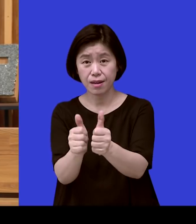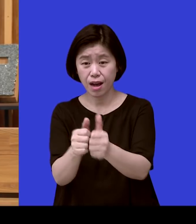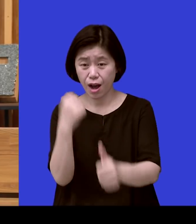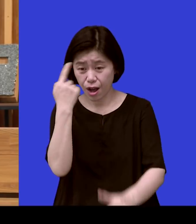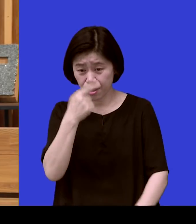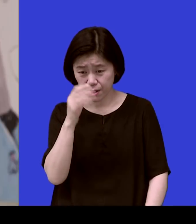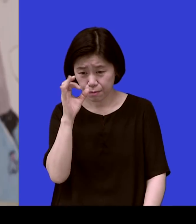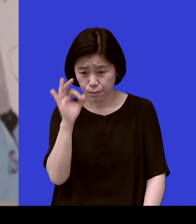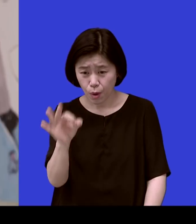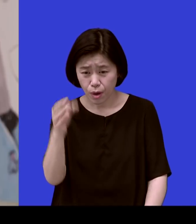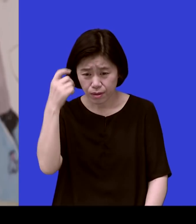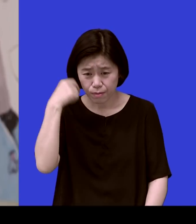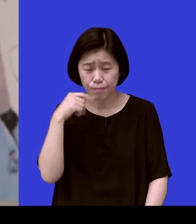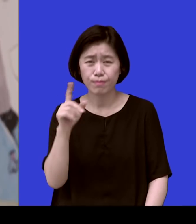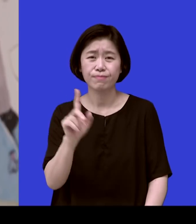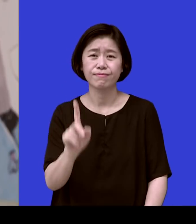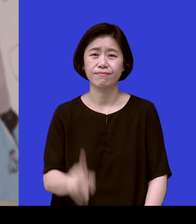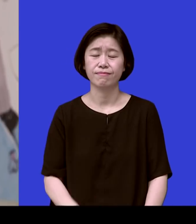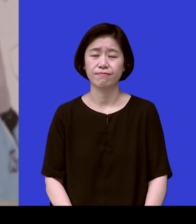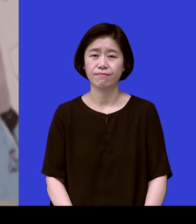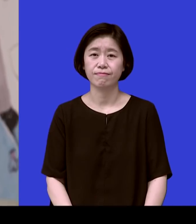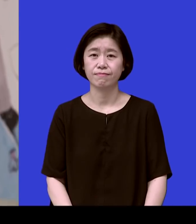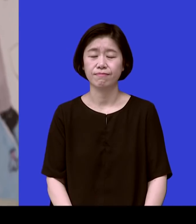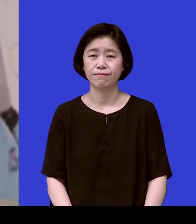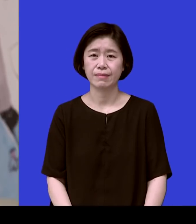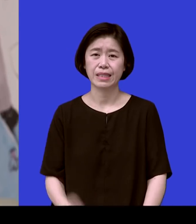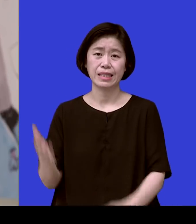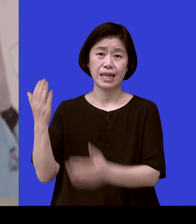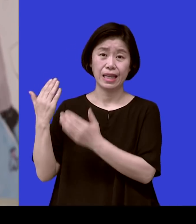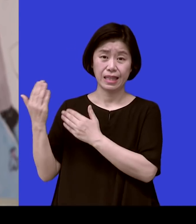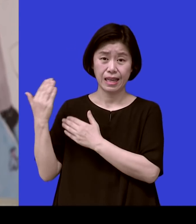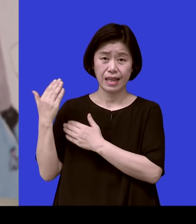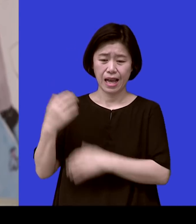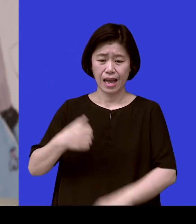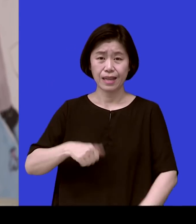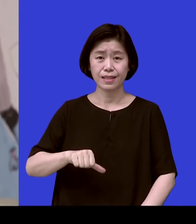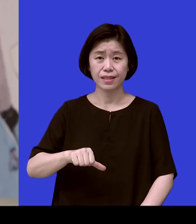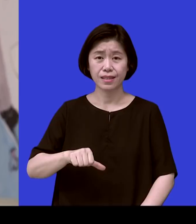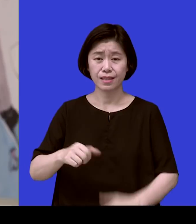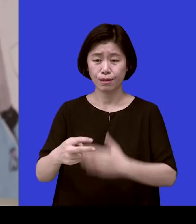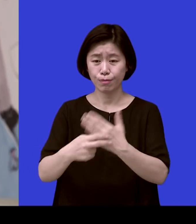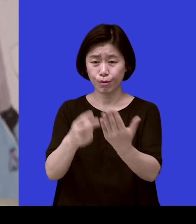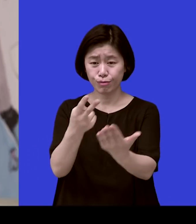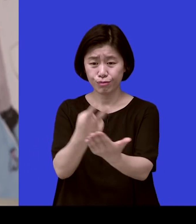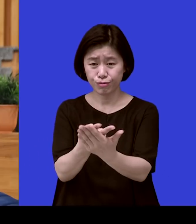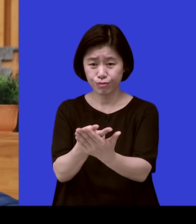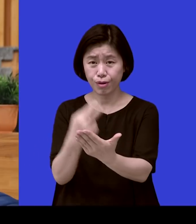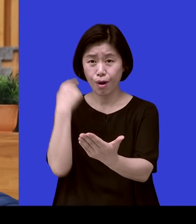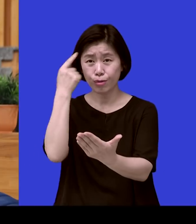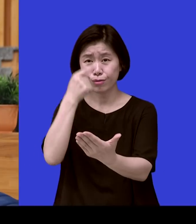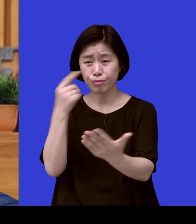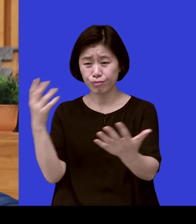아니에요. 네, 같은 병실에 누워있던 아들 생각도 났을 것이고. 네.